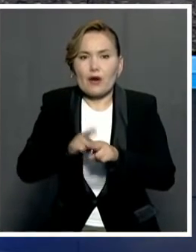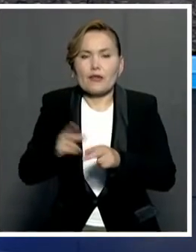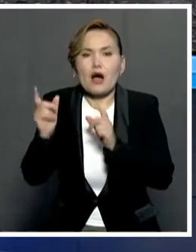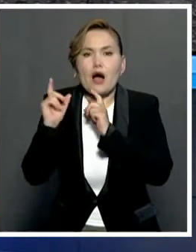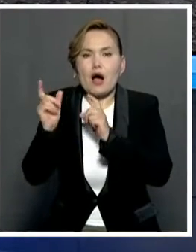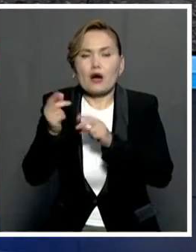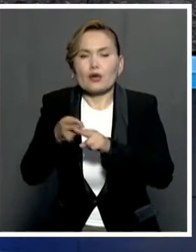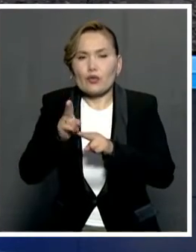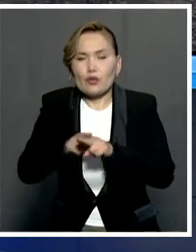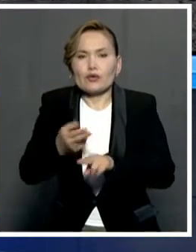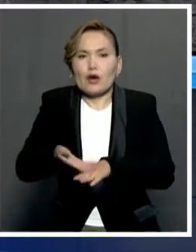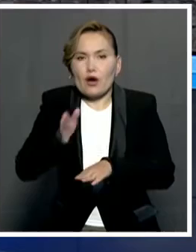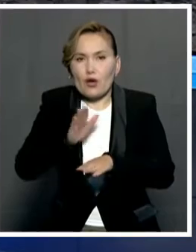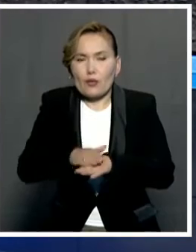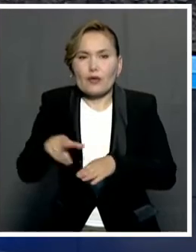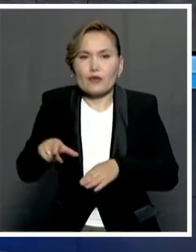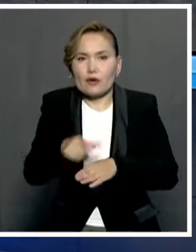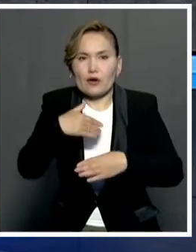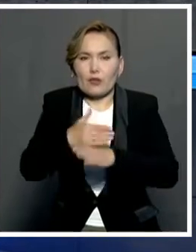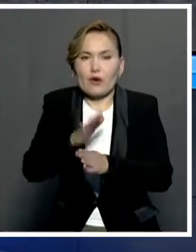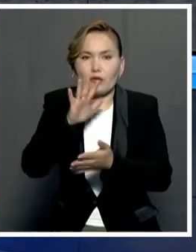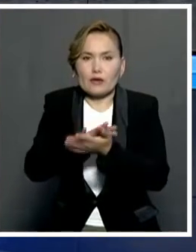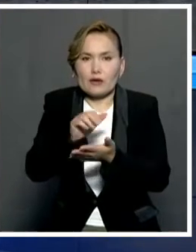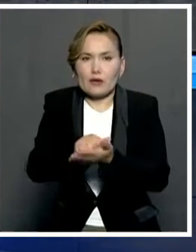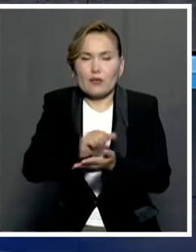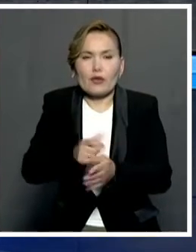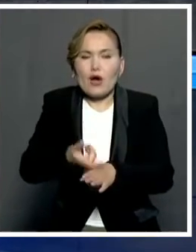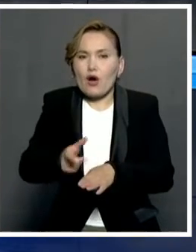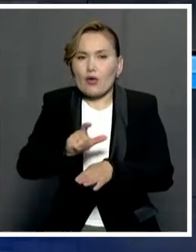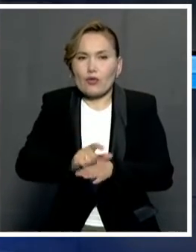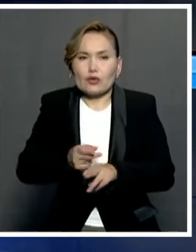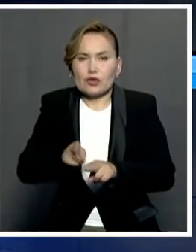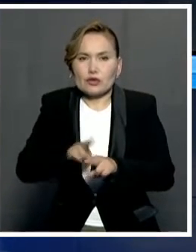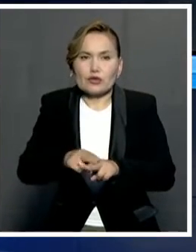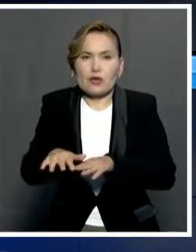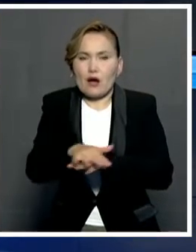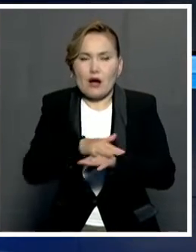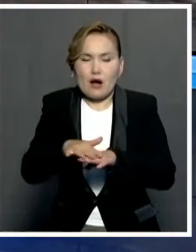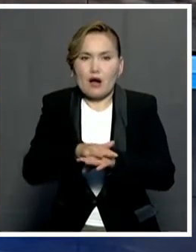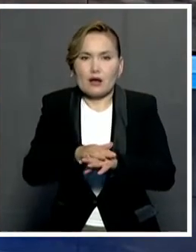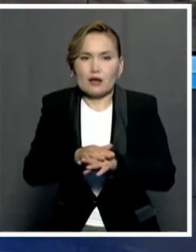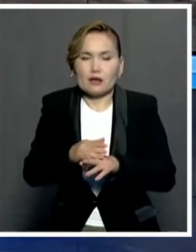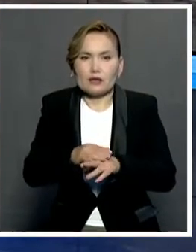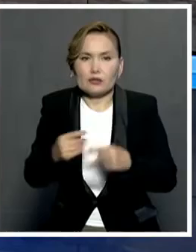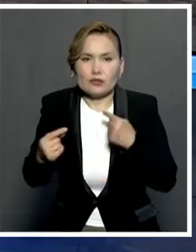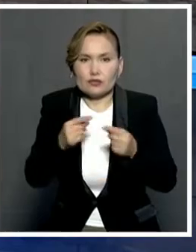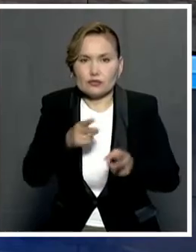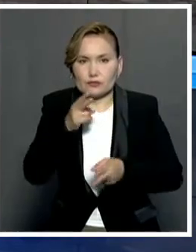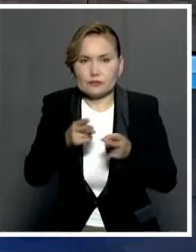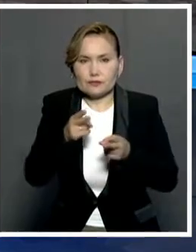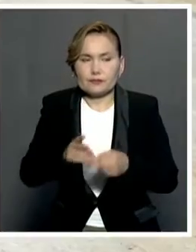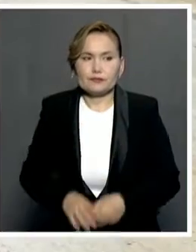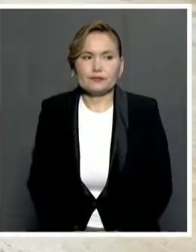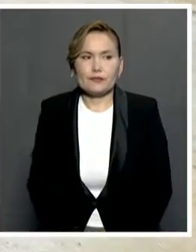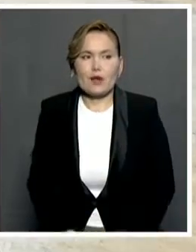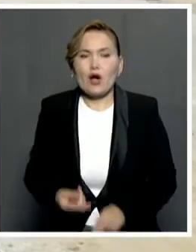ауыр жүк көліктері мен уран өндірісінің техникалары аудандық маңыздағы автожолды әбден тоздырып жіберген.